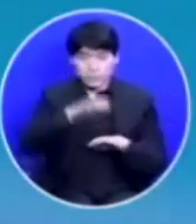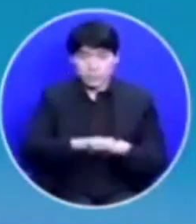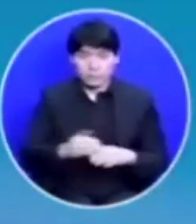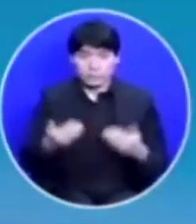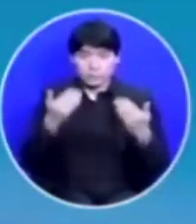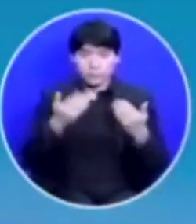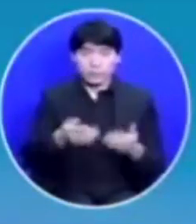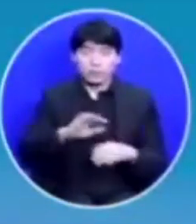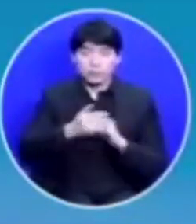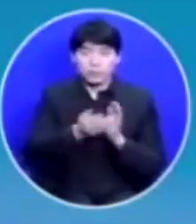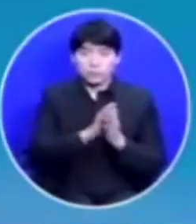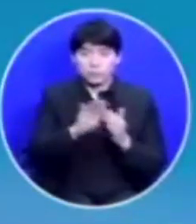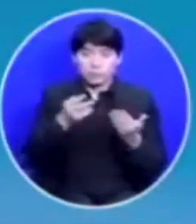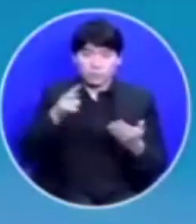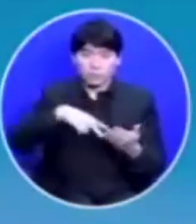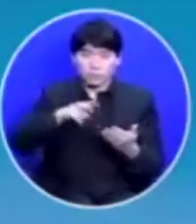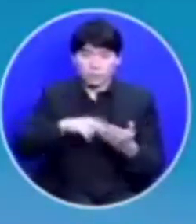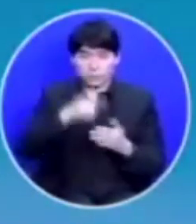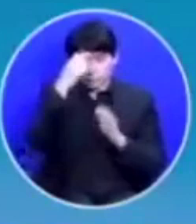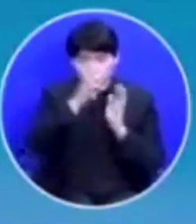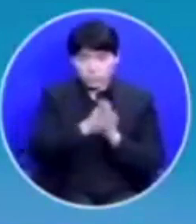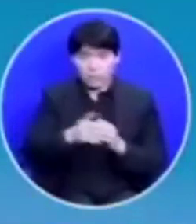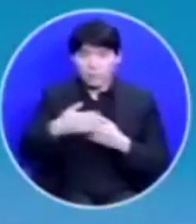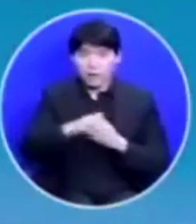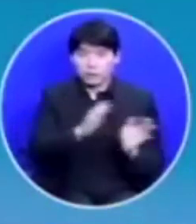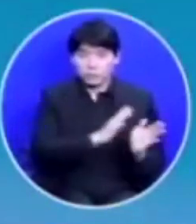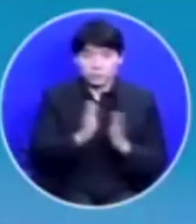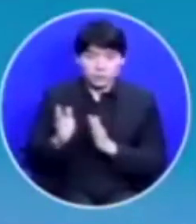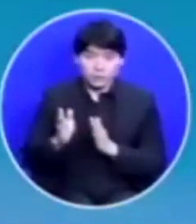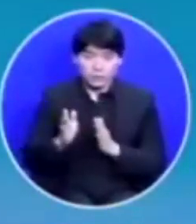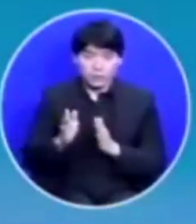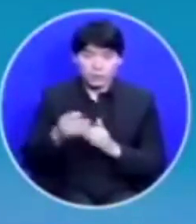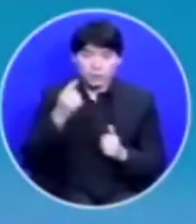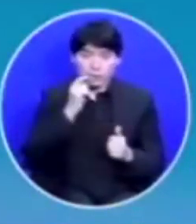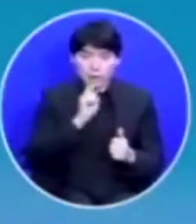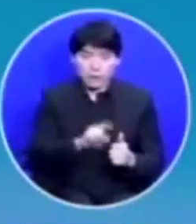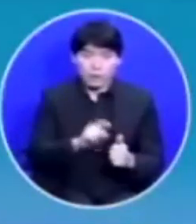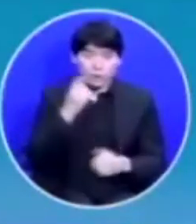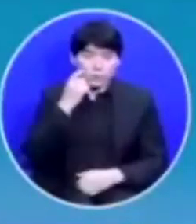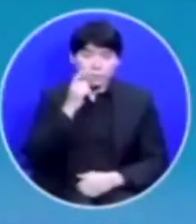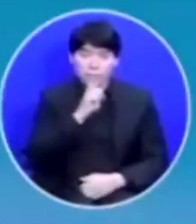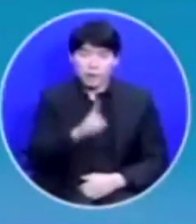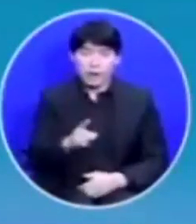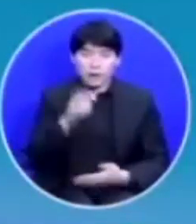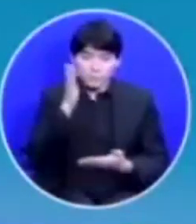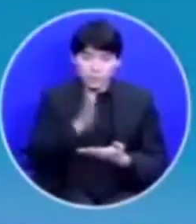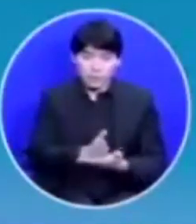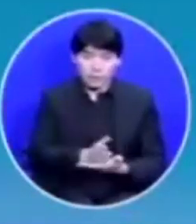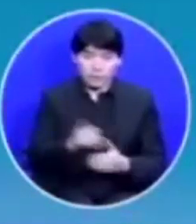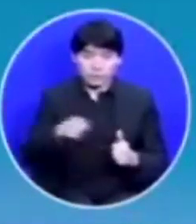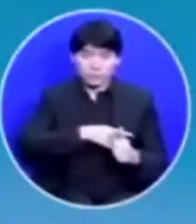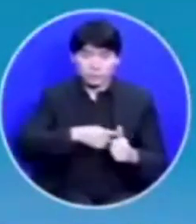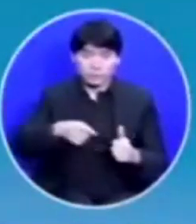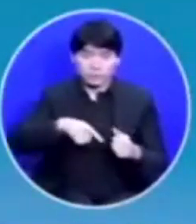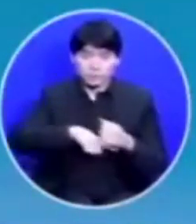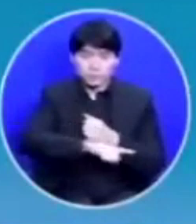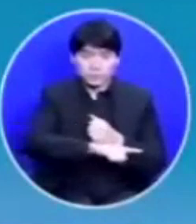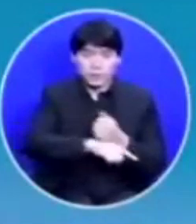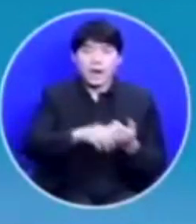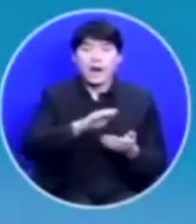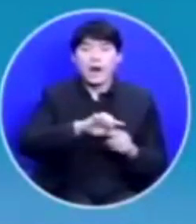성경 읽으라 기도해 지 방 치워 거짓말 하지마 이렇게 가르치라 는 뜻이